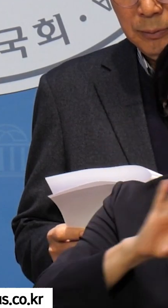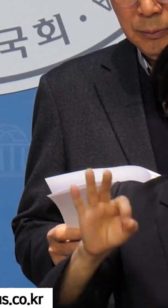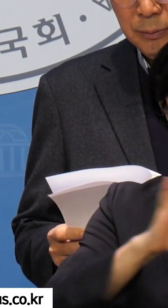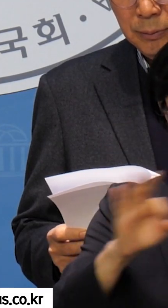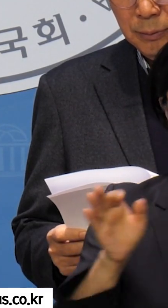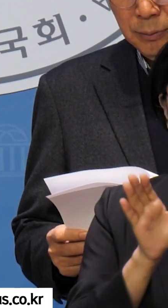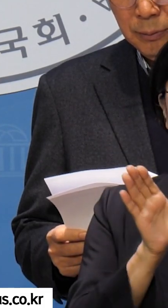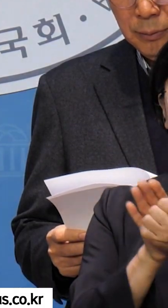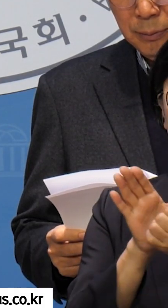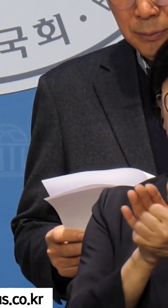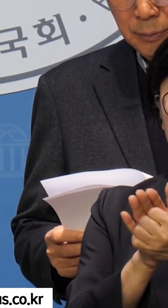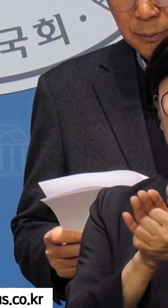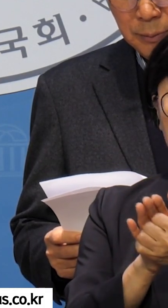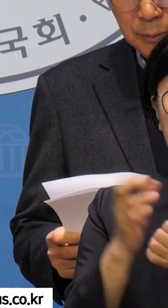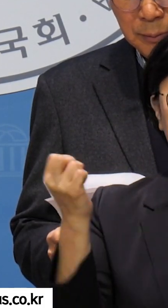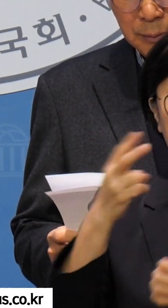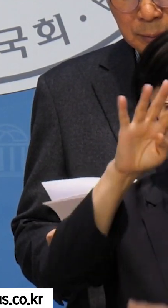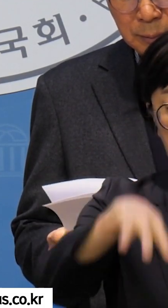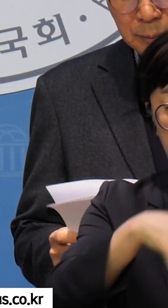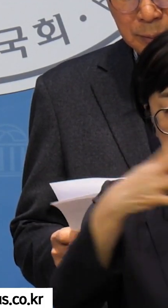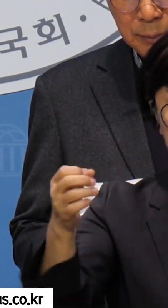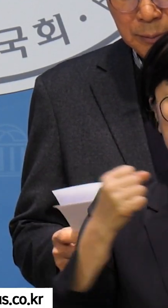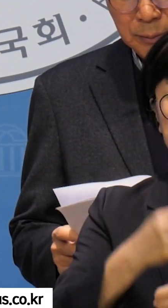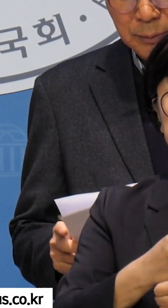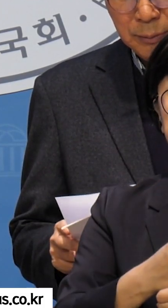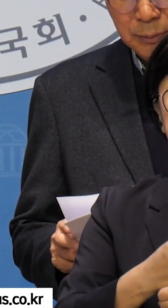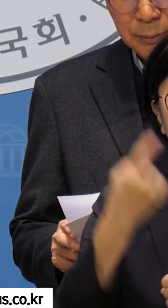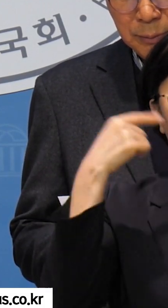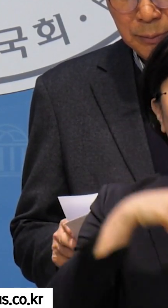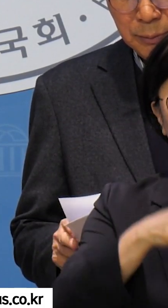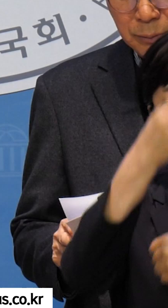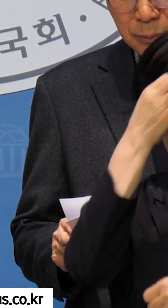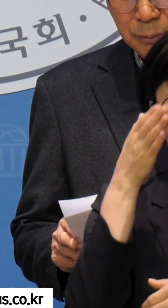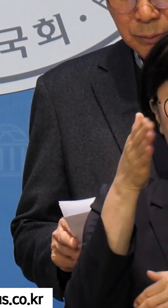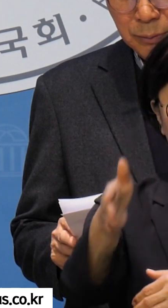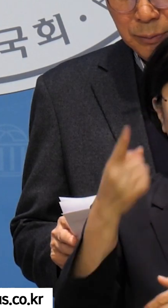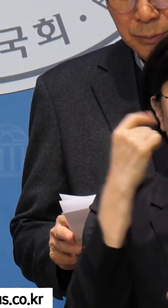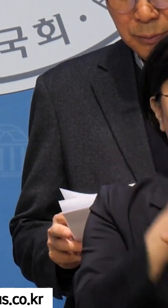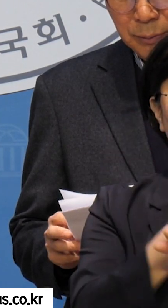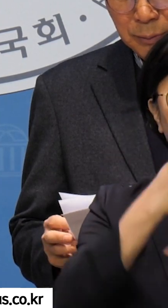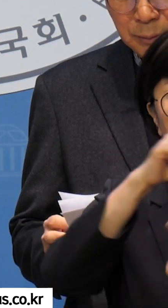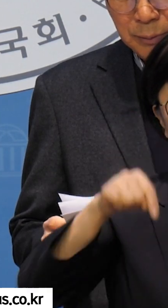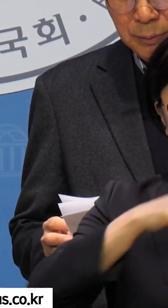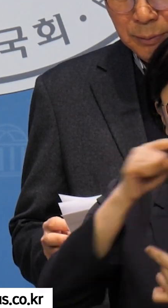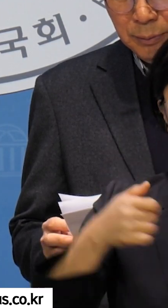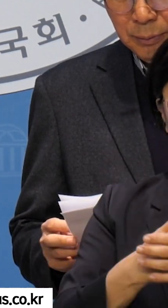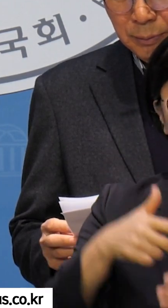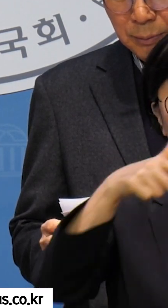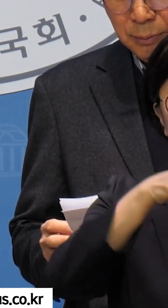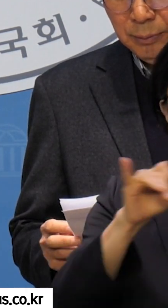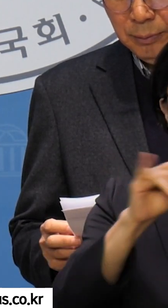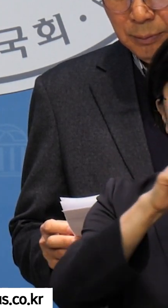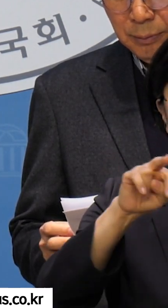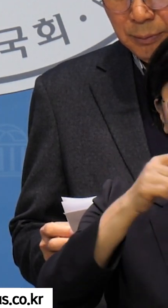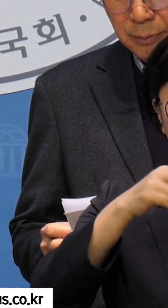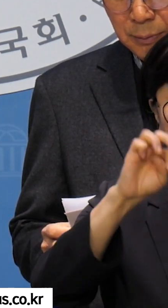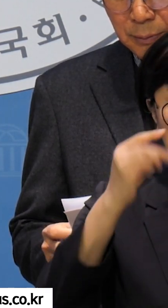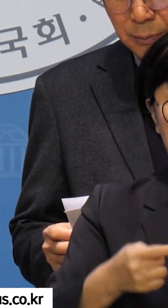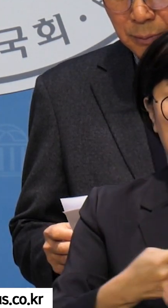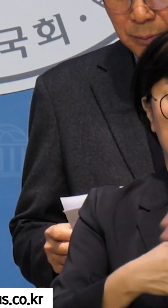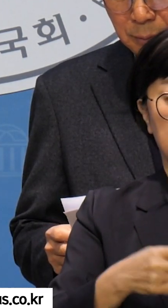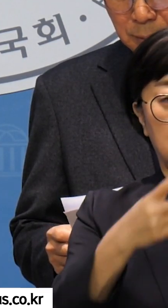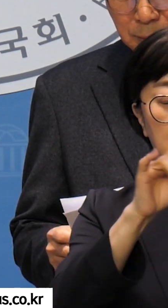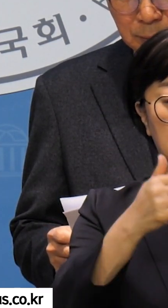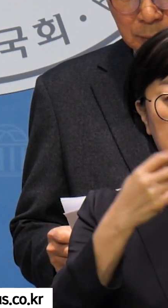R&D 중심으로 재편했습니다. 과학기술계 연구원 운영비 지원, 카이스트 등